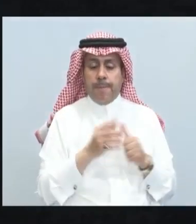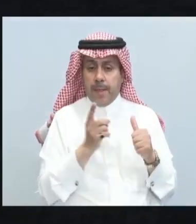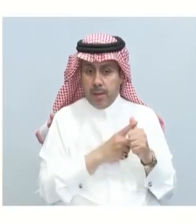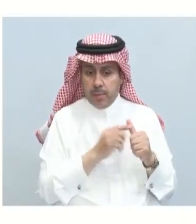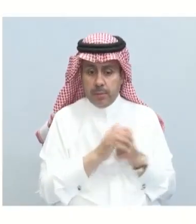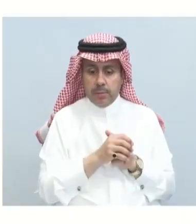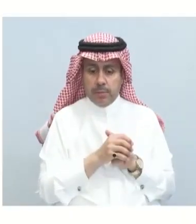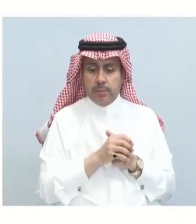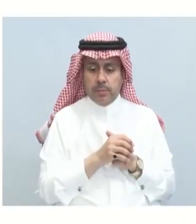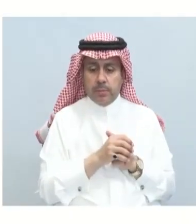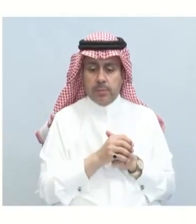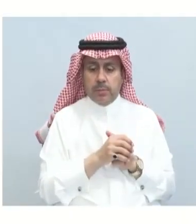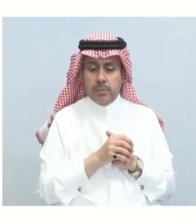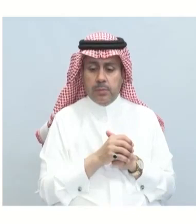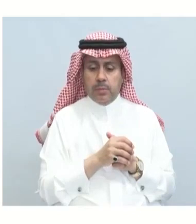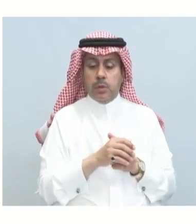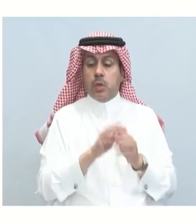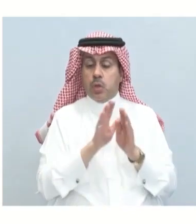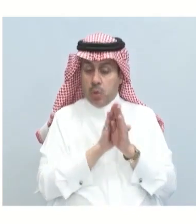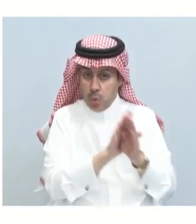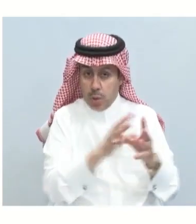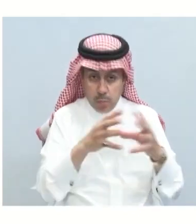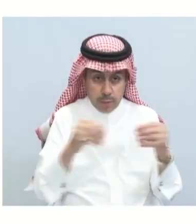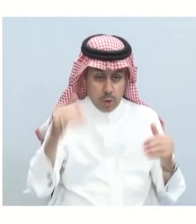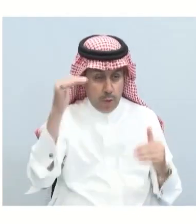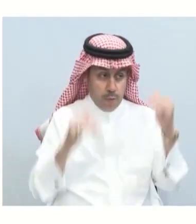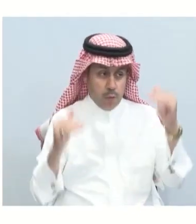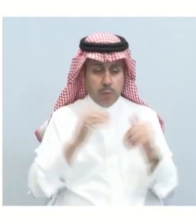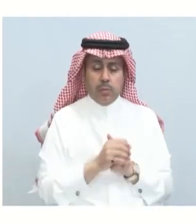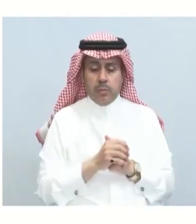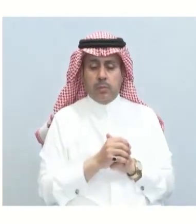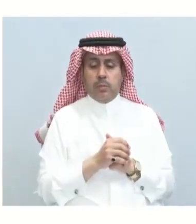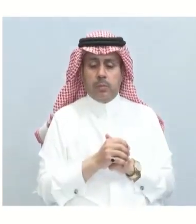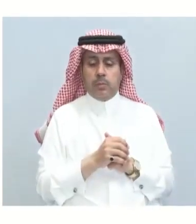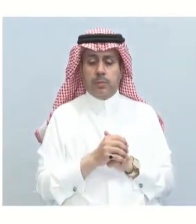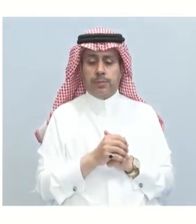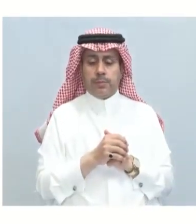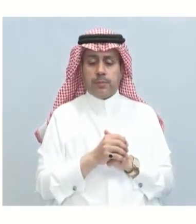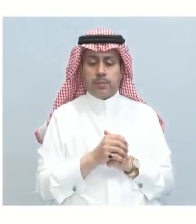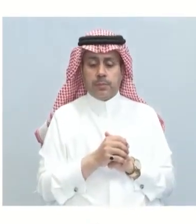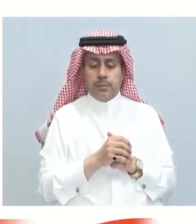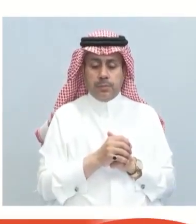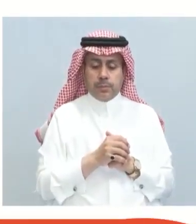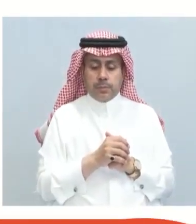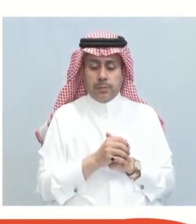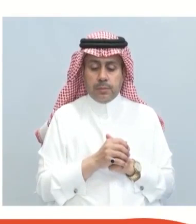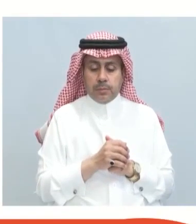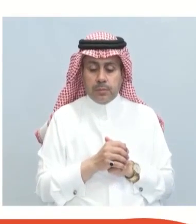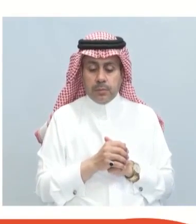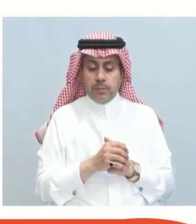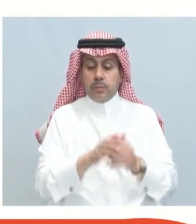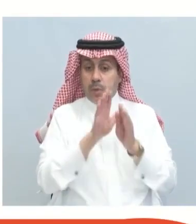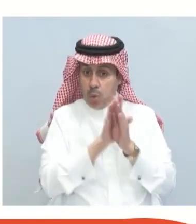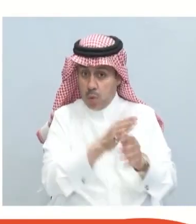الاول فقت تعين المفس على استخراج الفروق ثانيا ما رايكم احسنتم كذلكم